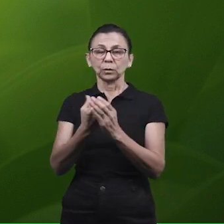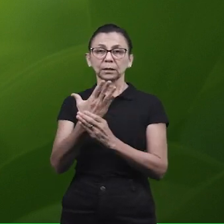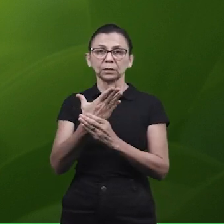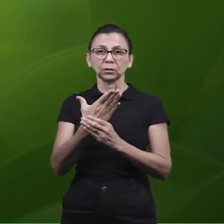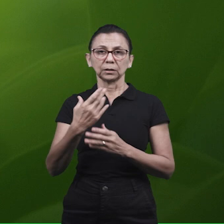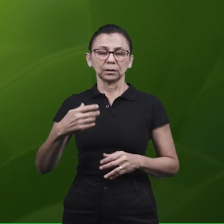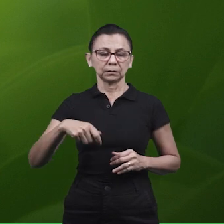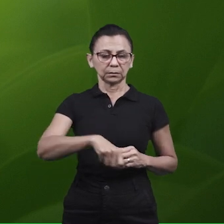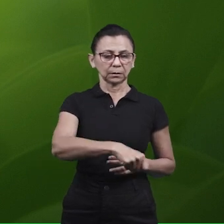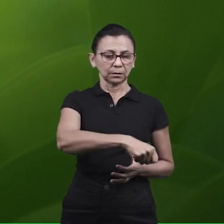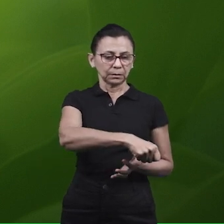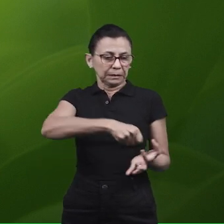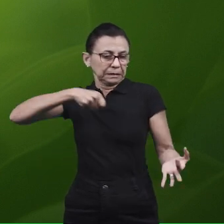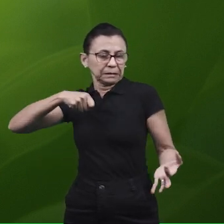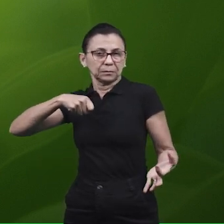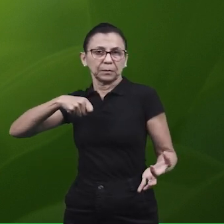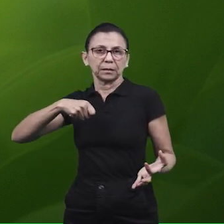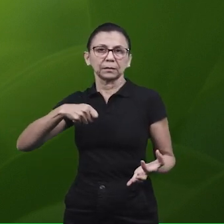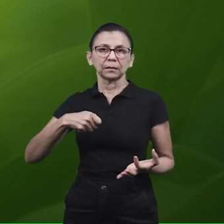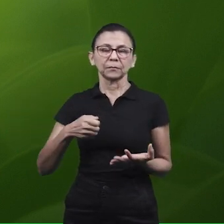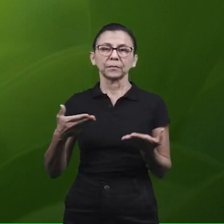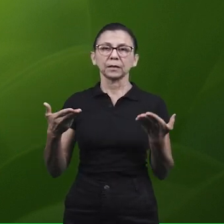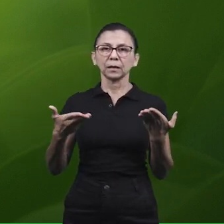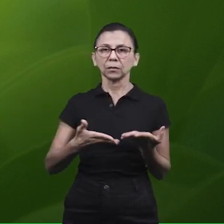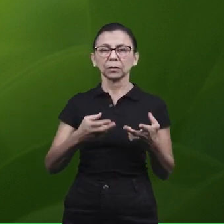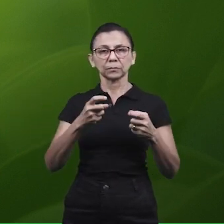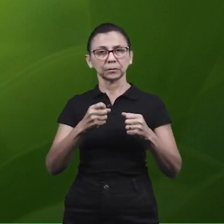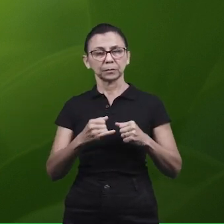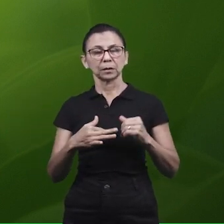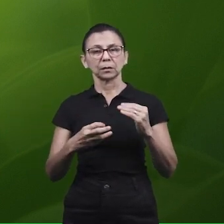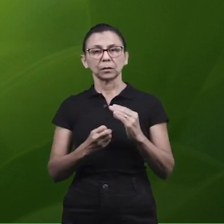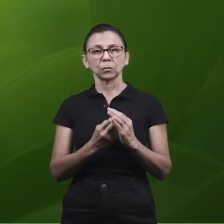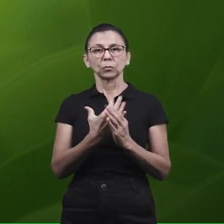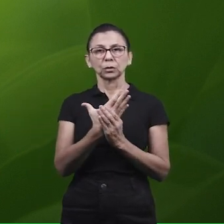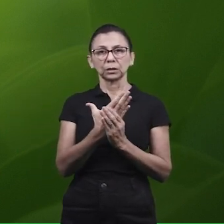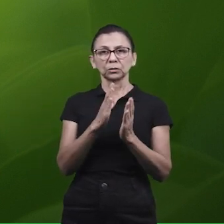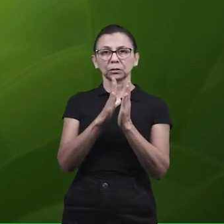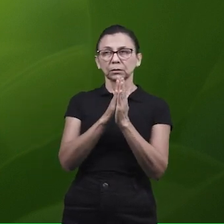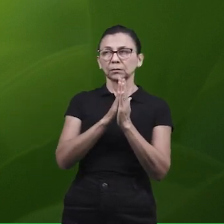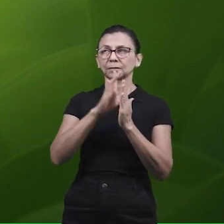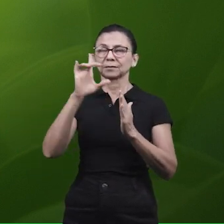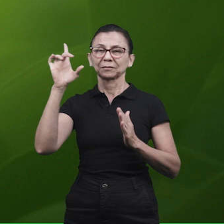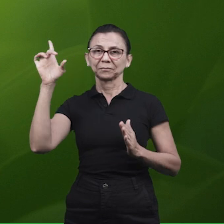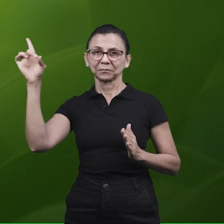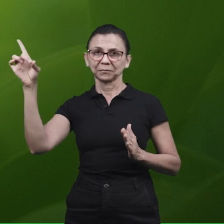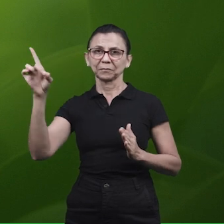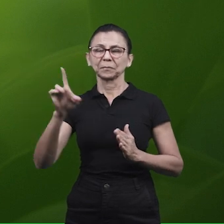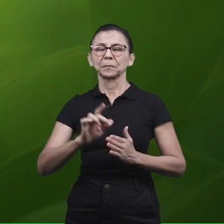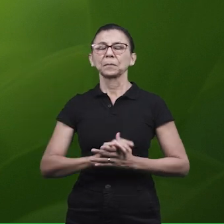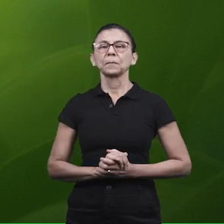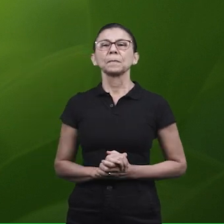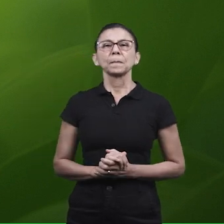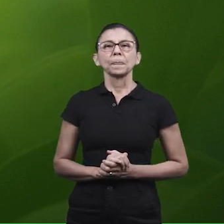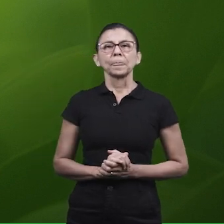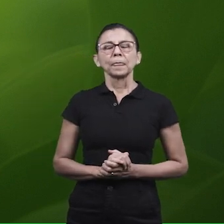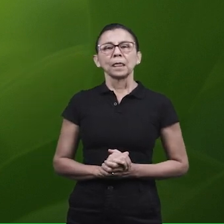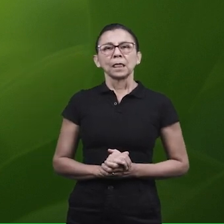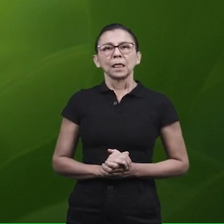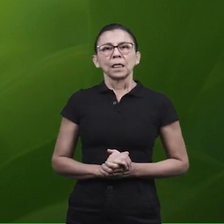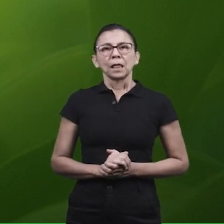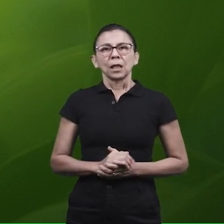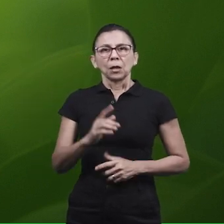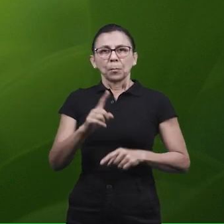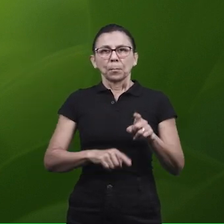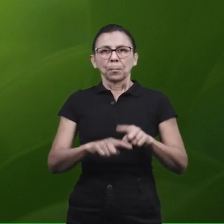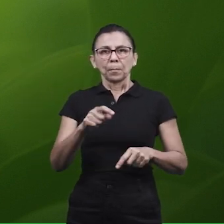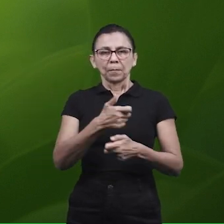l'humanité. Et nous voulons laisser ici avec les pasteurs pour faire le commentaire. Je parlais sur l'origine de l'épée, parler sur l'origine